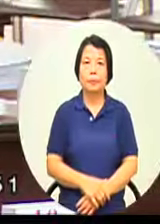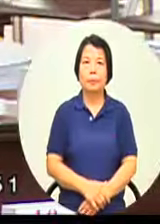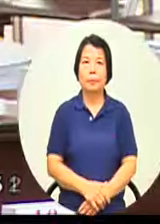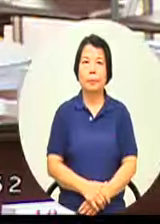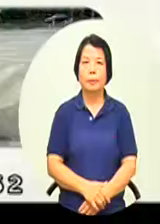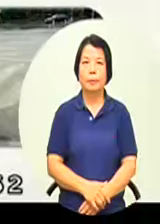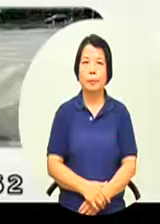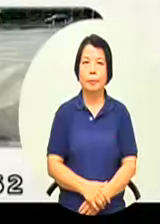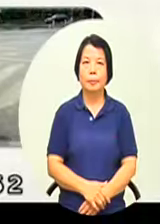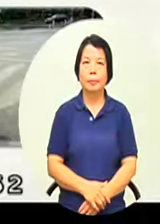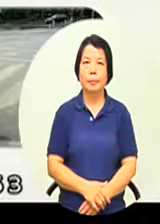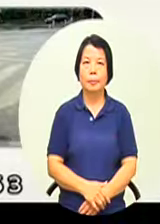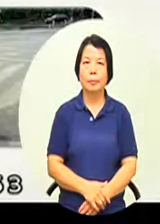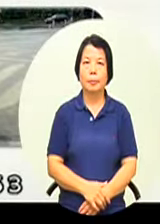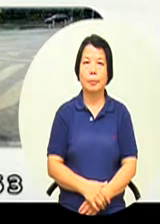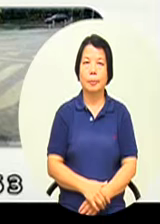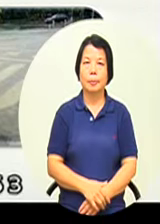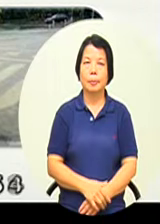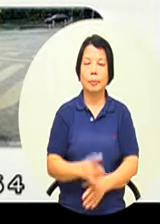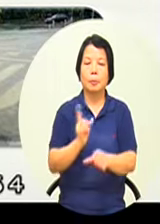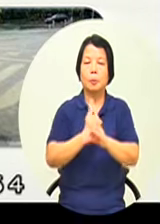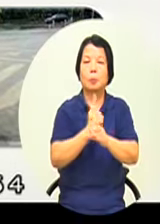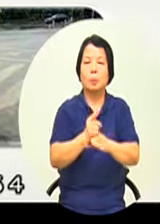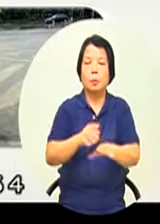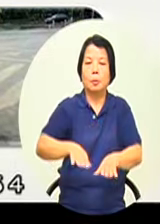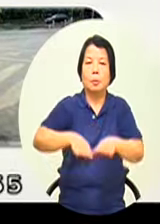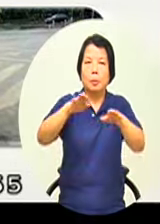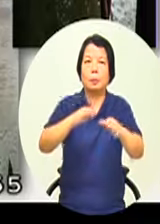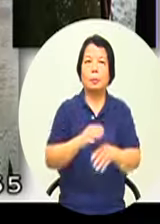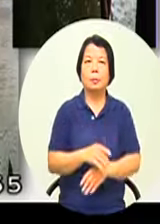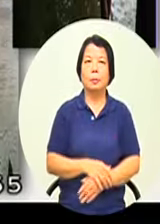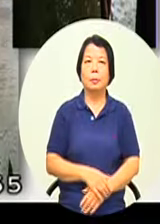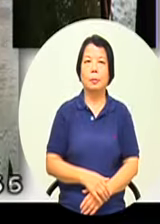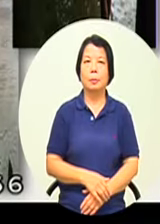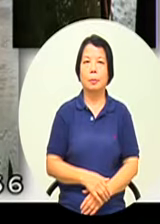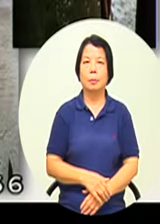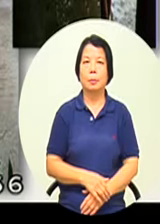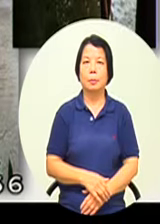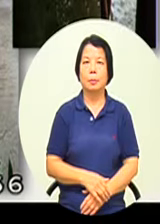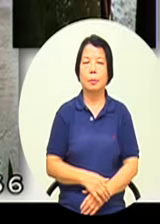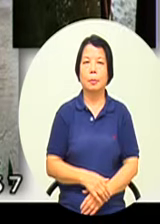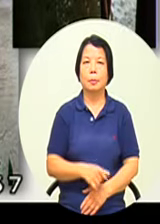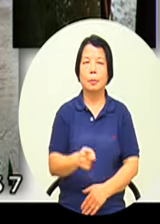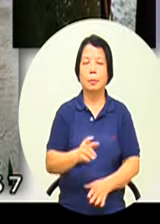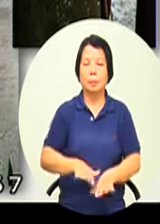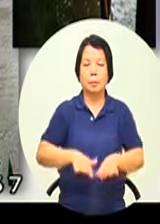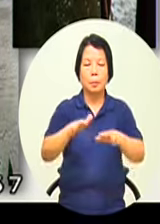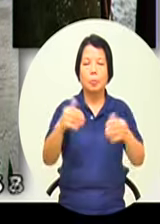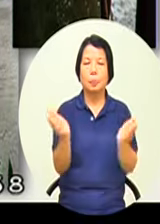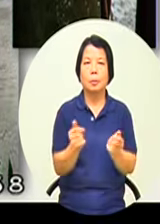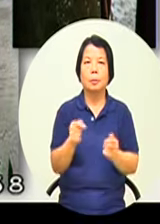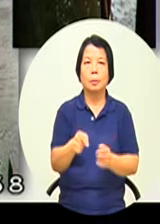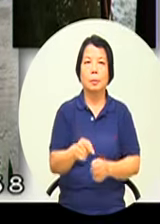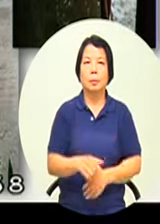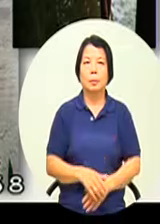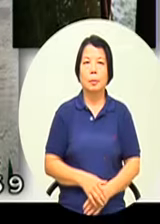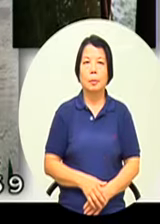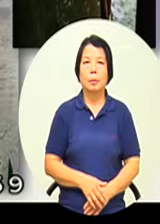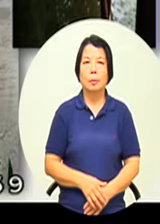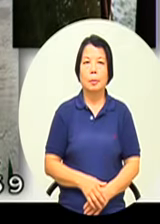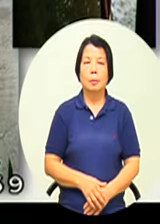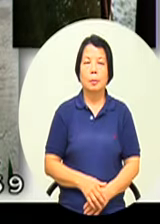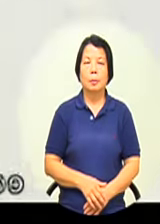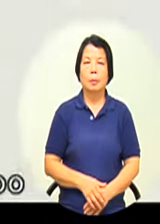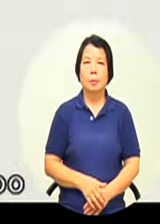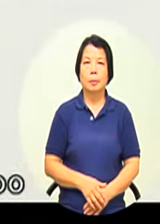淹水的问题啦，哎，计程车淹到安尼的话，司机哎调车呢，好、哦，哦，这种淹水的问题，好、哦、啊，所以咧，就是